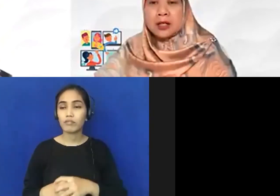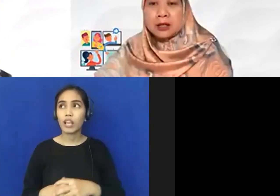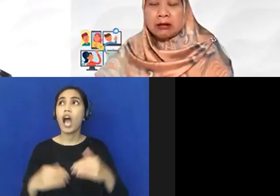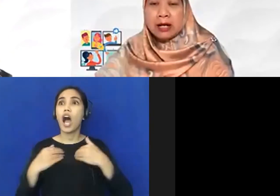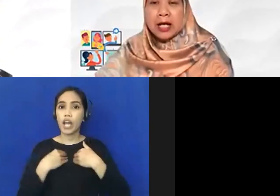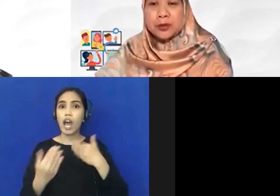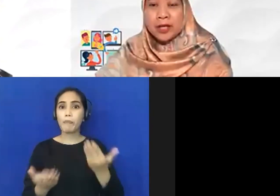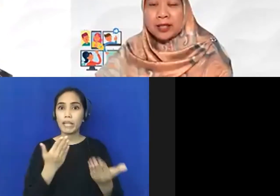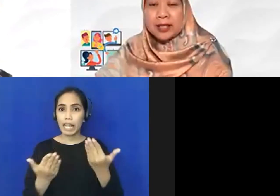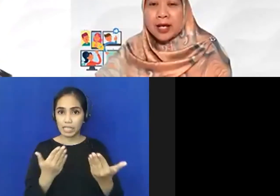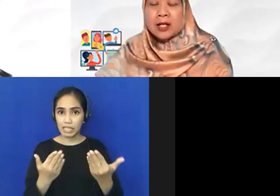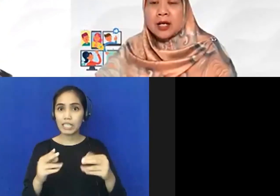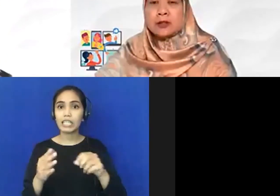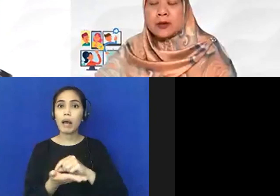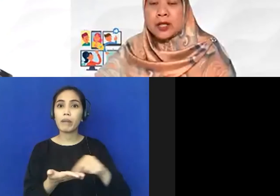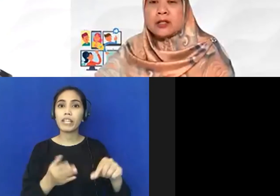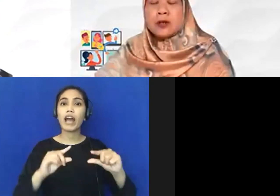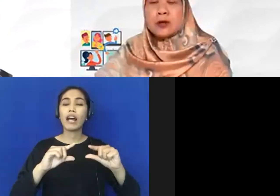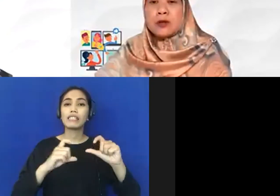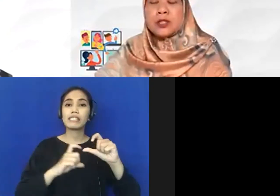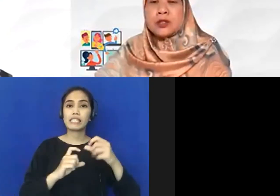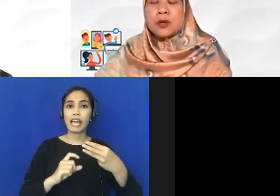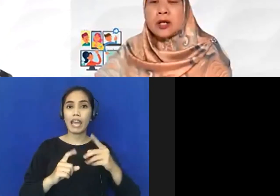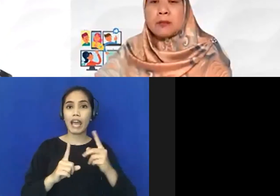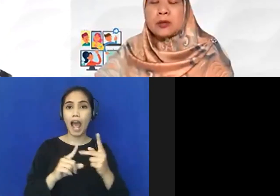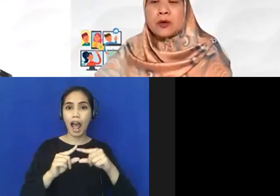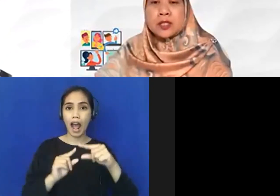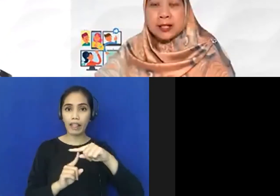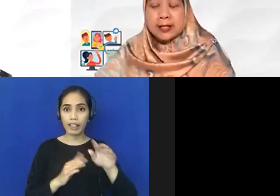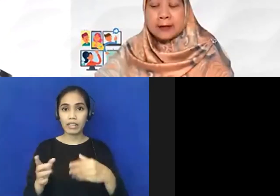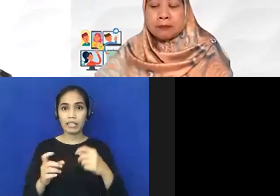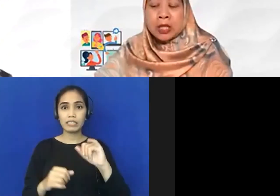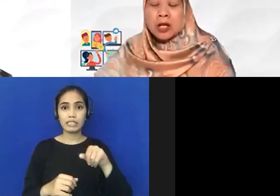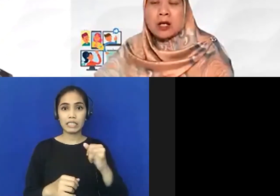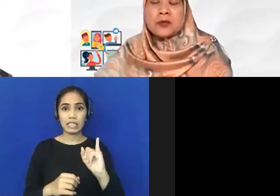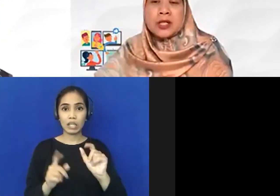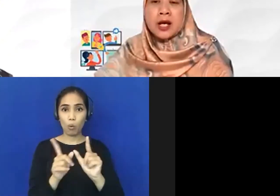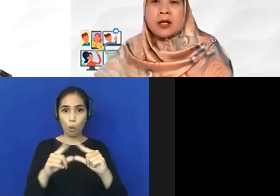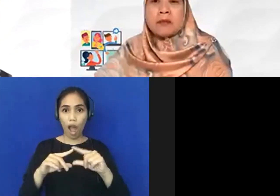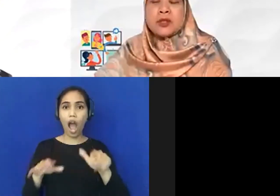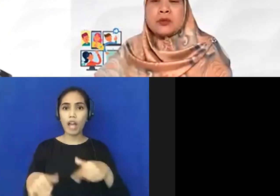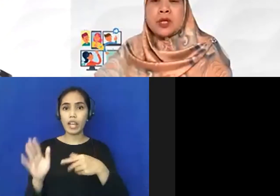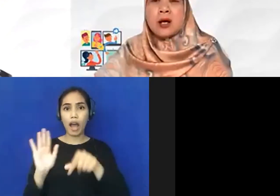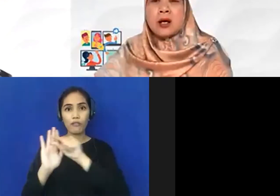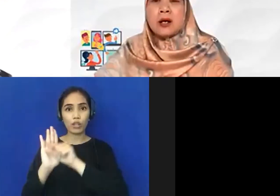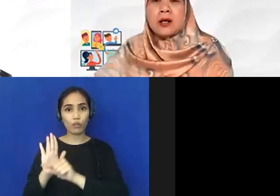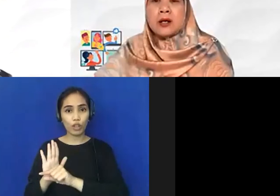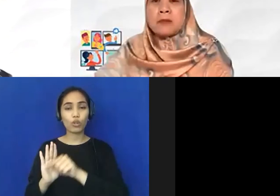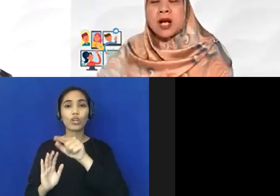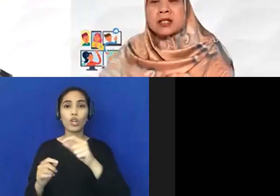di Android ya. Di Android di-download, di situ ada menu konseling. Nah, kemudian kami